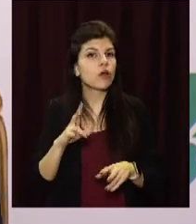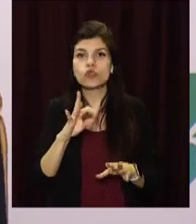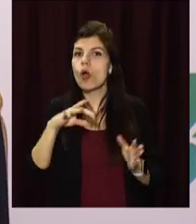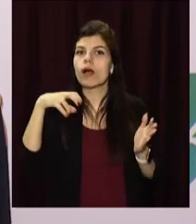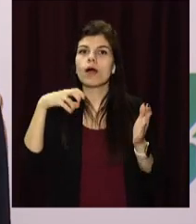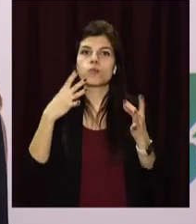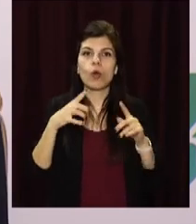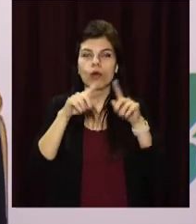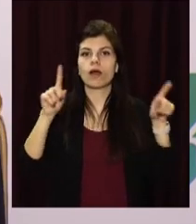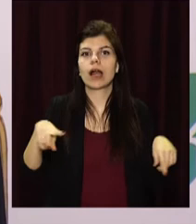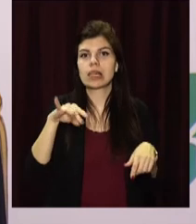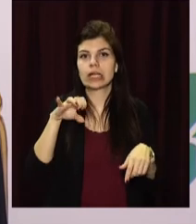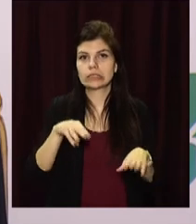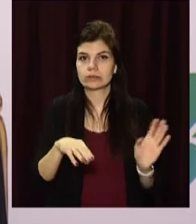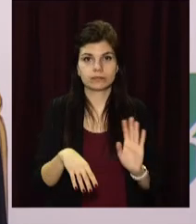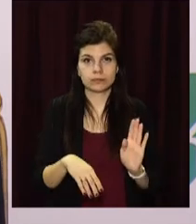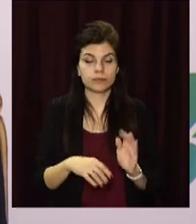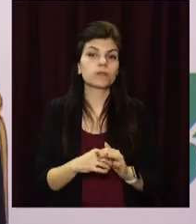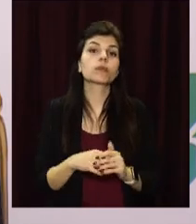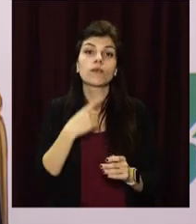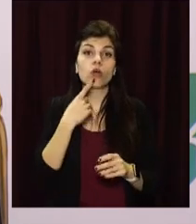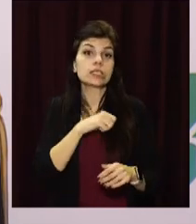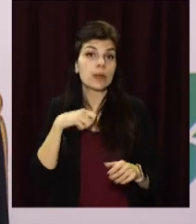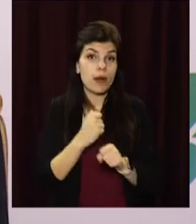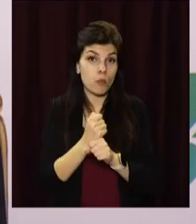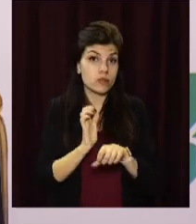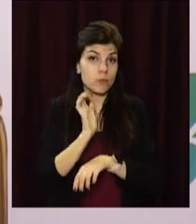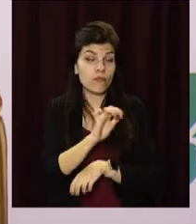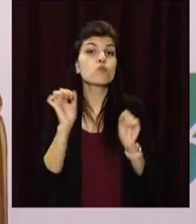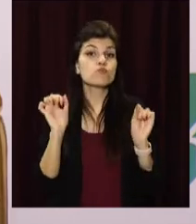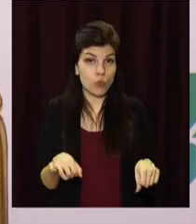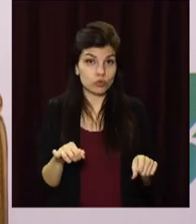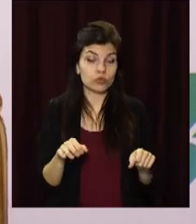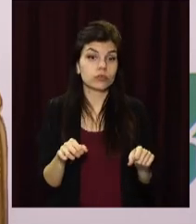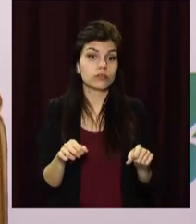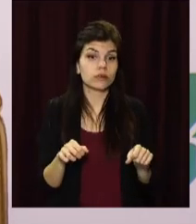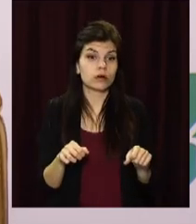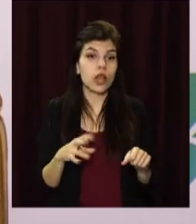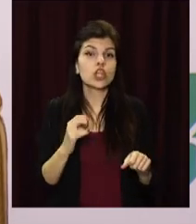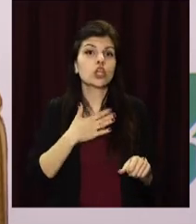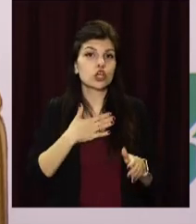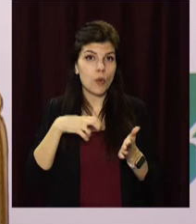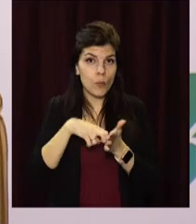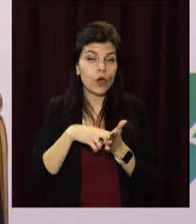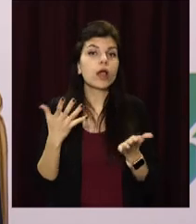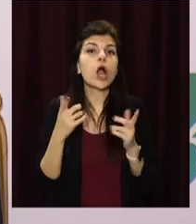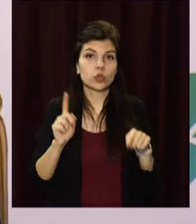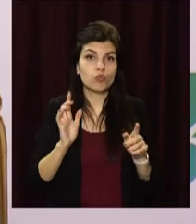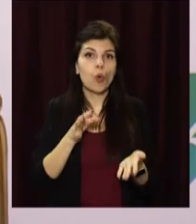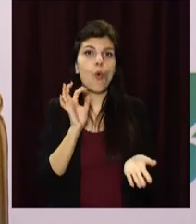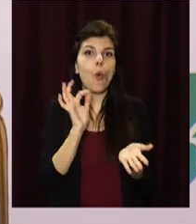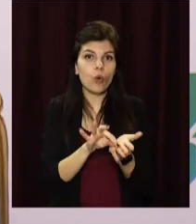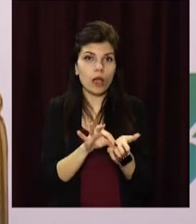листах. Також направляти самі роботи можна на нашу пошту, яка також буде